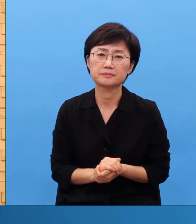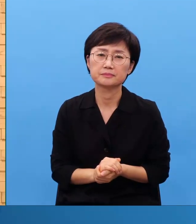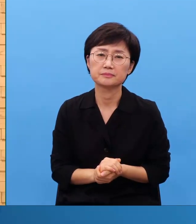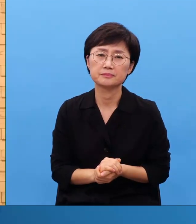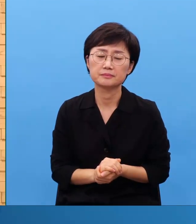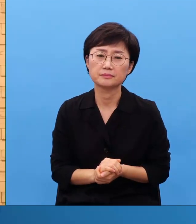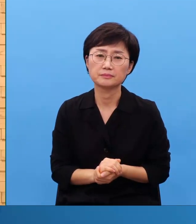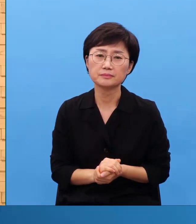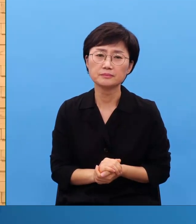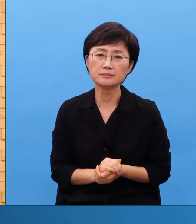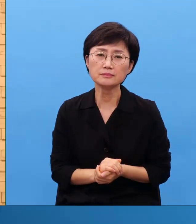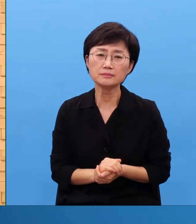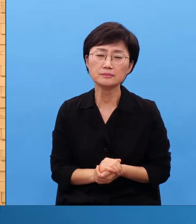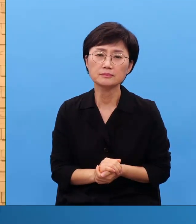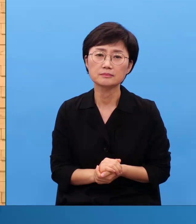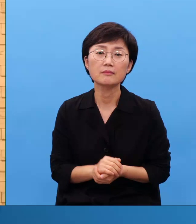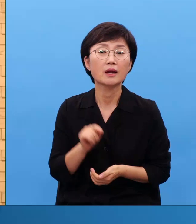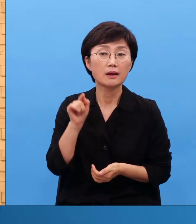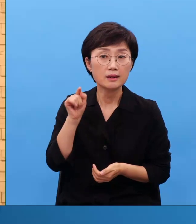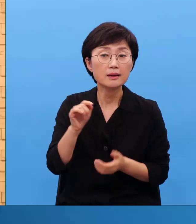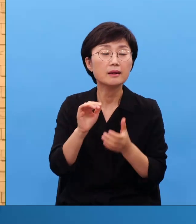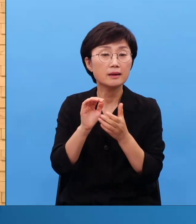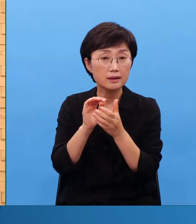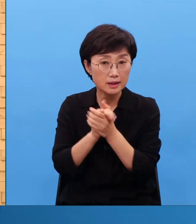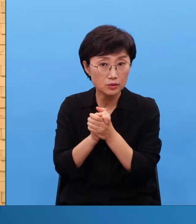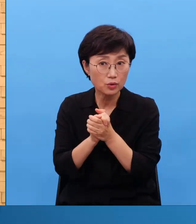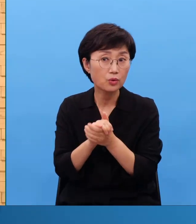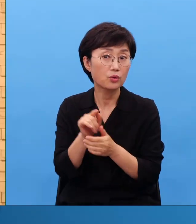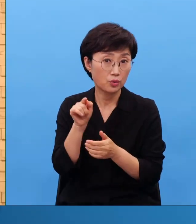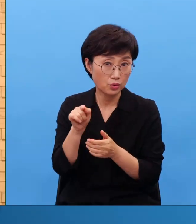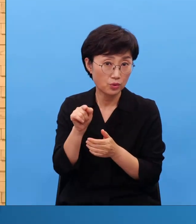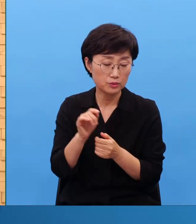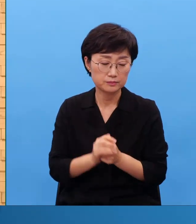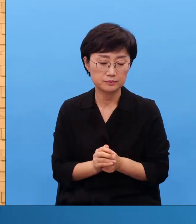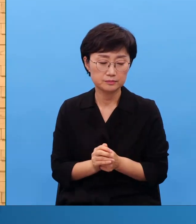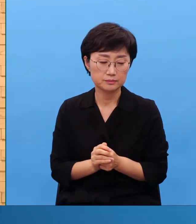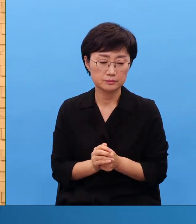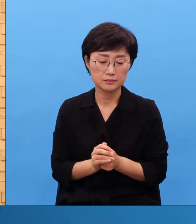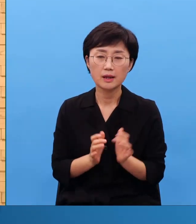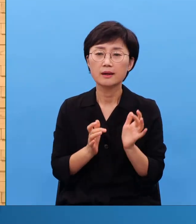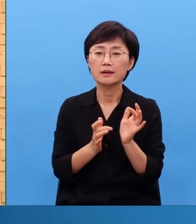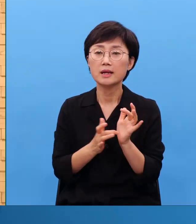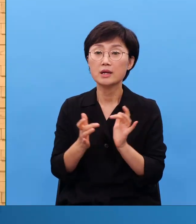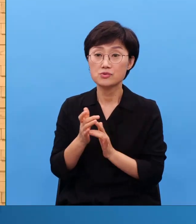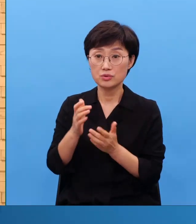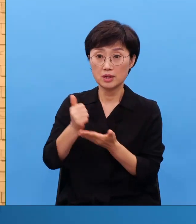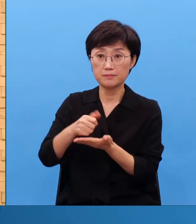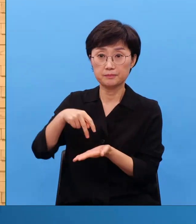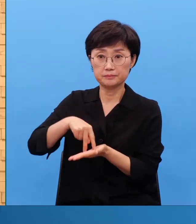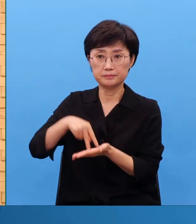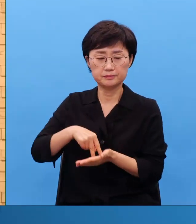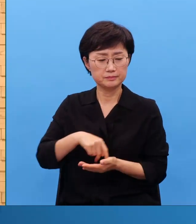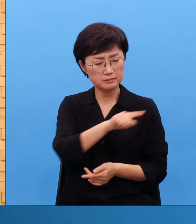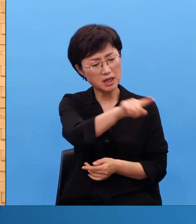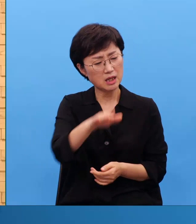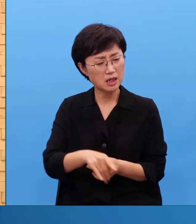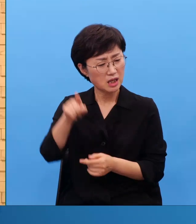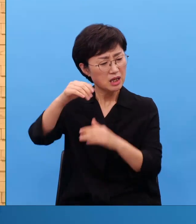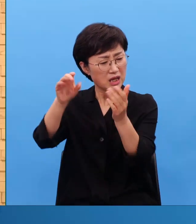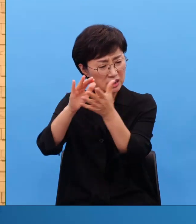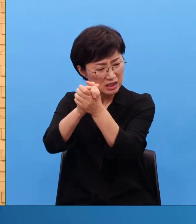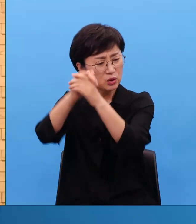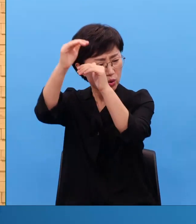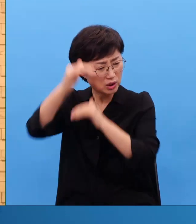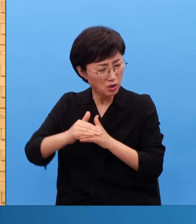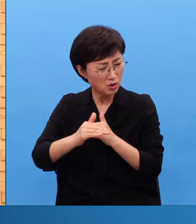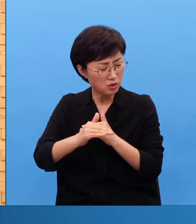past and the future and the present. 이거를 예수님이 하도 안 믿으니까 안 믿잖아요. 우리 40일 설명했어요. And because people don't